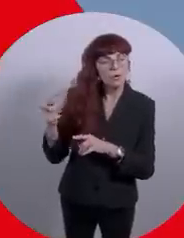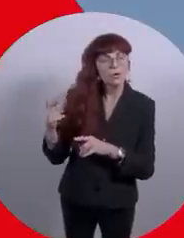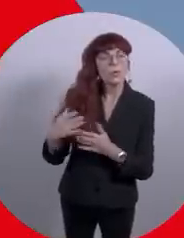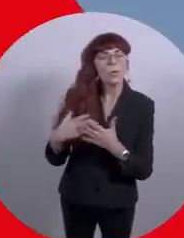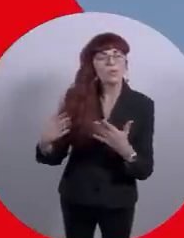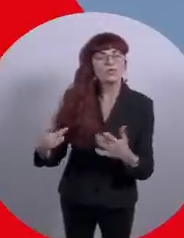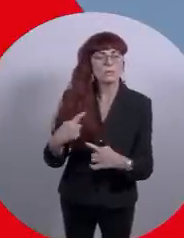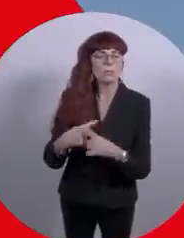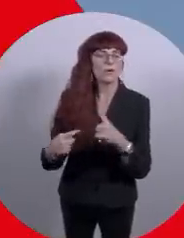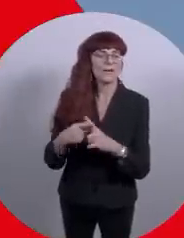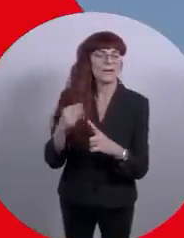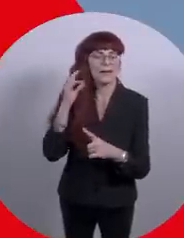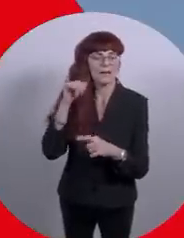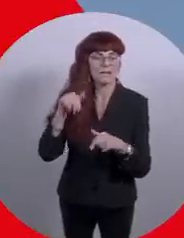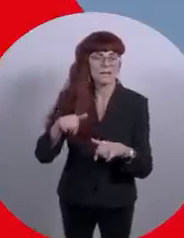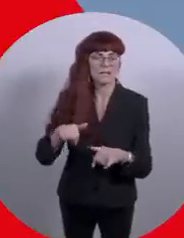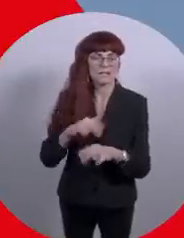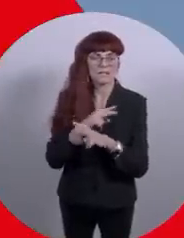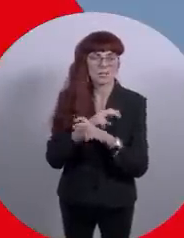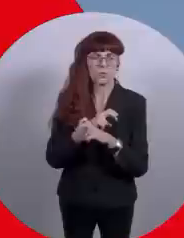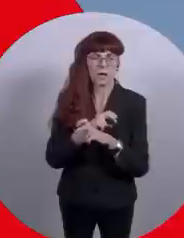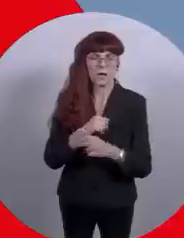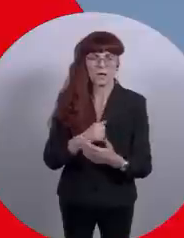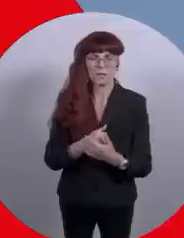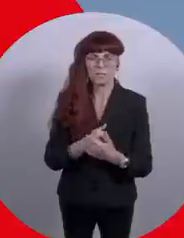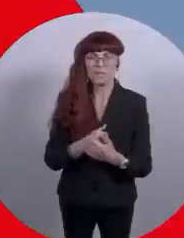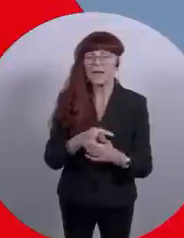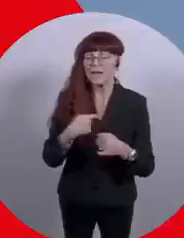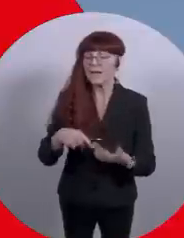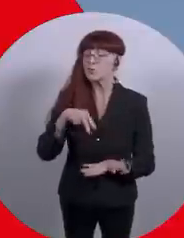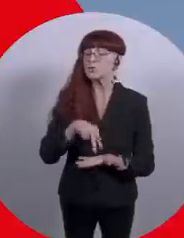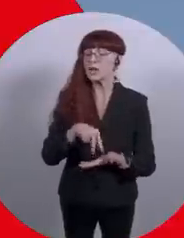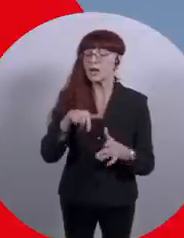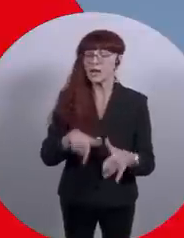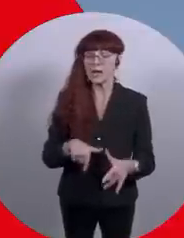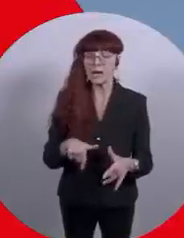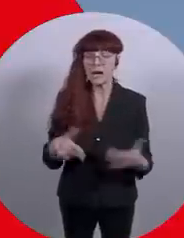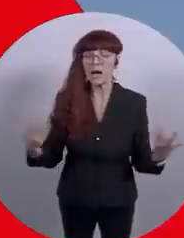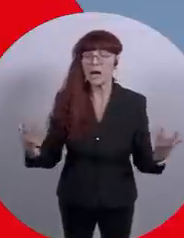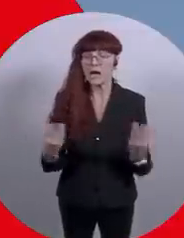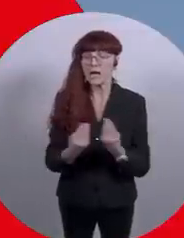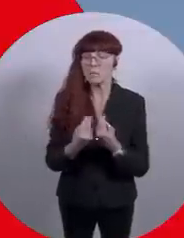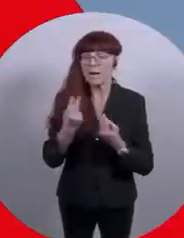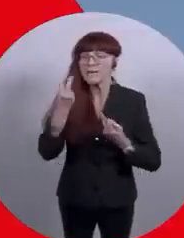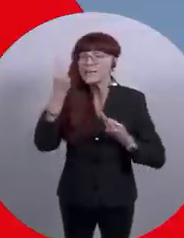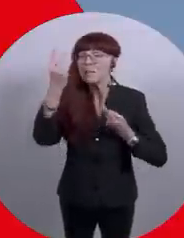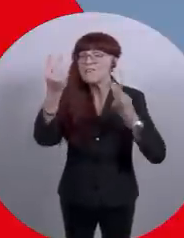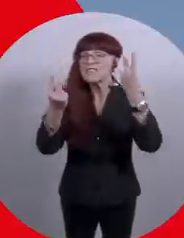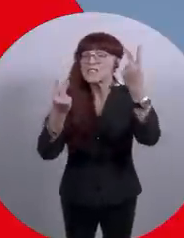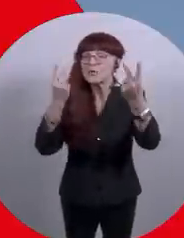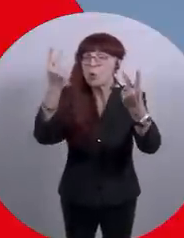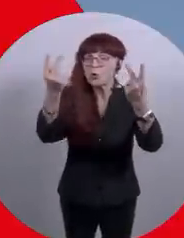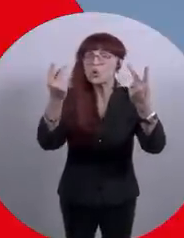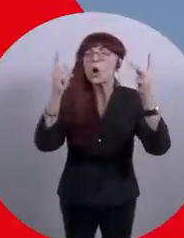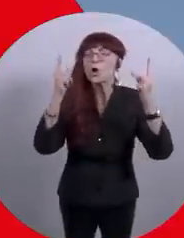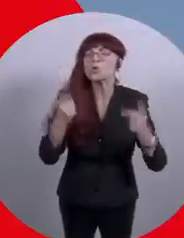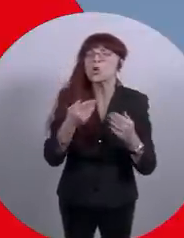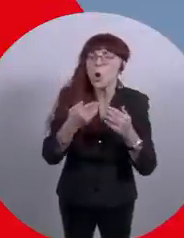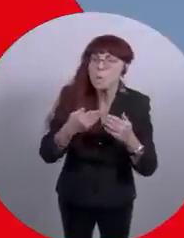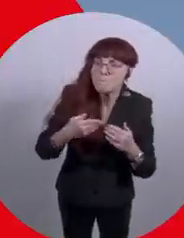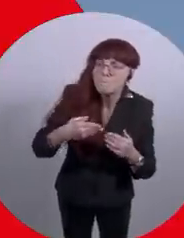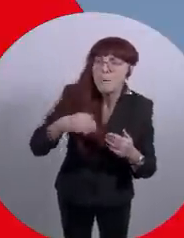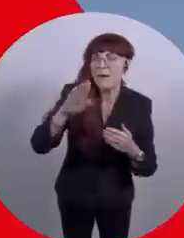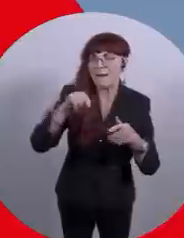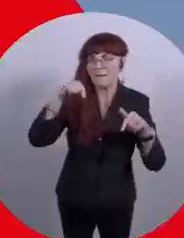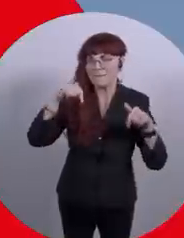ich stehe heute hier weil wir eine gemeinsame Mission haben liebe Genossinnen und Genossen und das ist Mehrheiten in diesem Land zu verändern damit wir der wirken